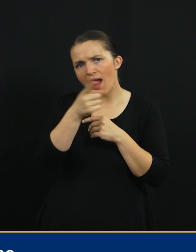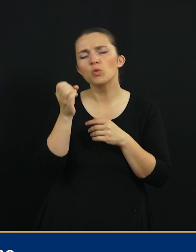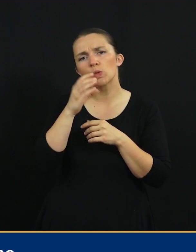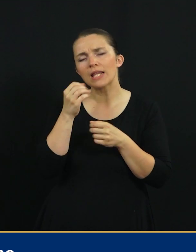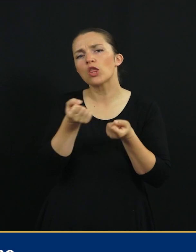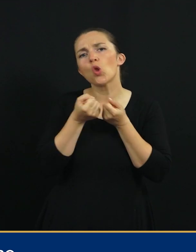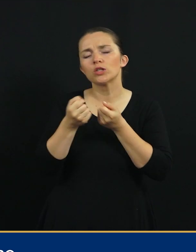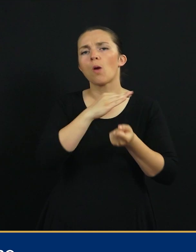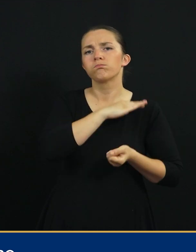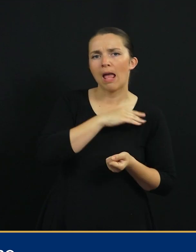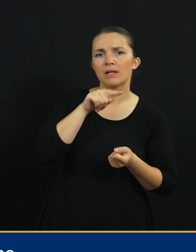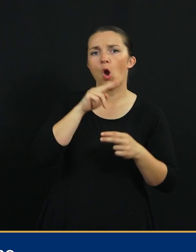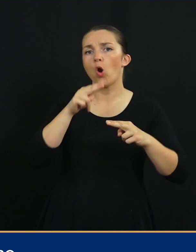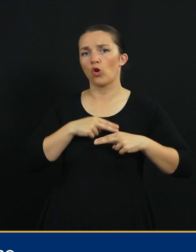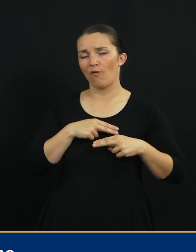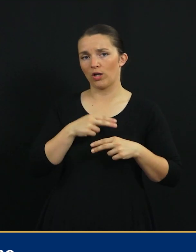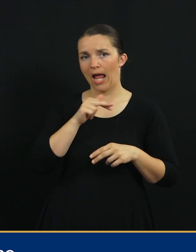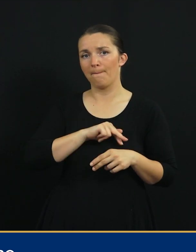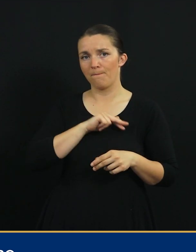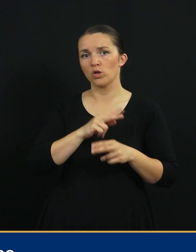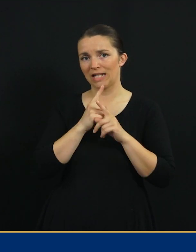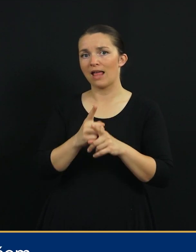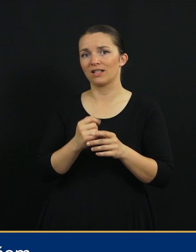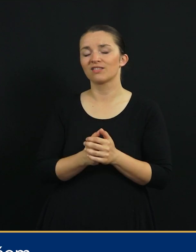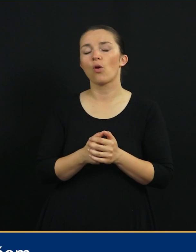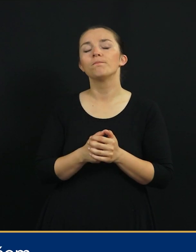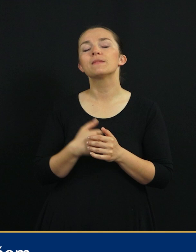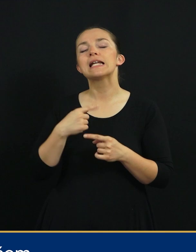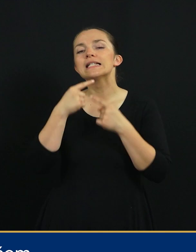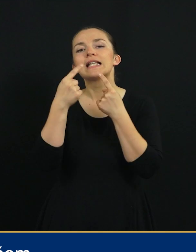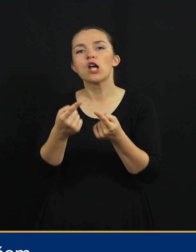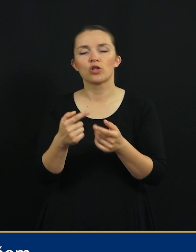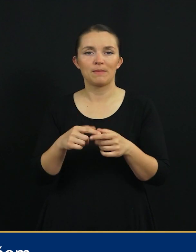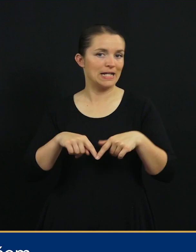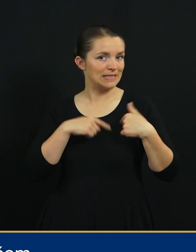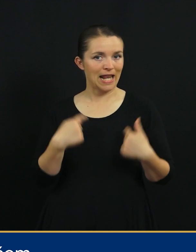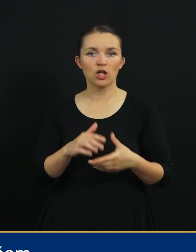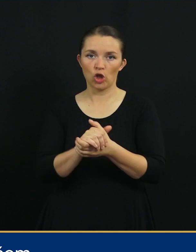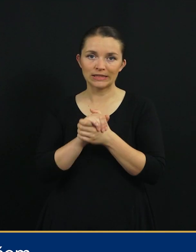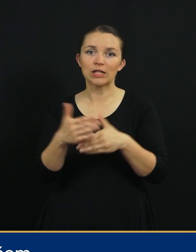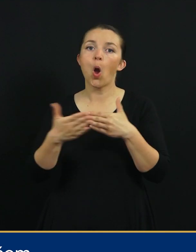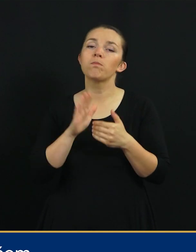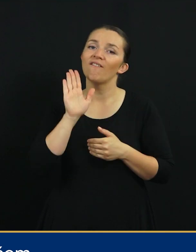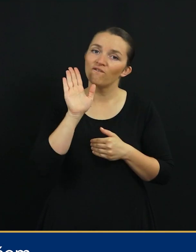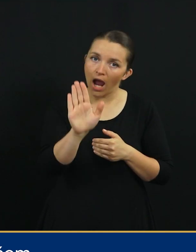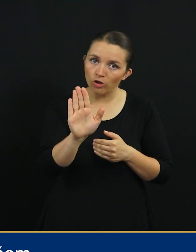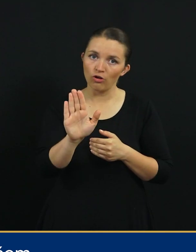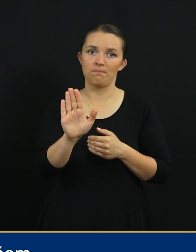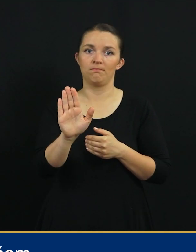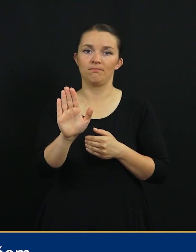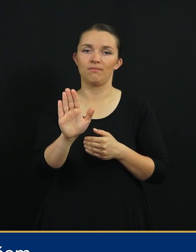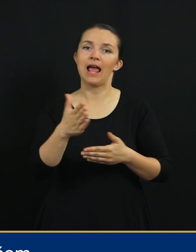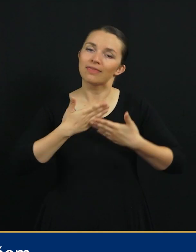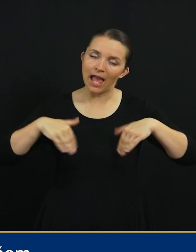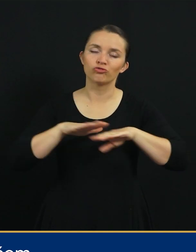dnevno nosijo breme tega odgovornega poslanstva, izrečem iskrene čestitke ob vašem,